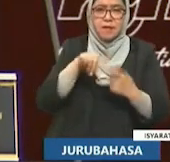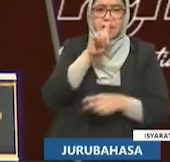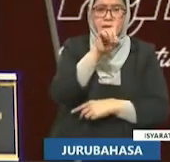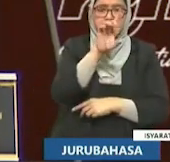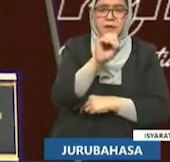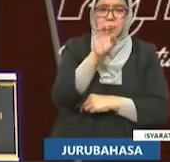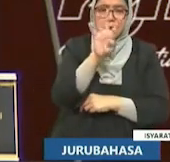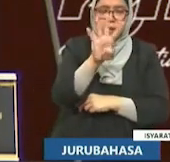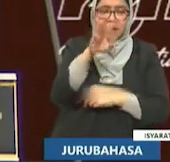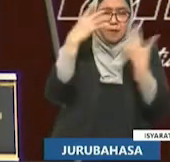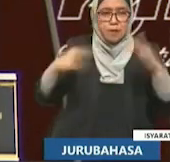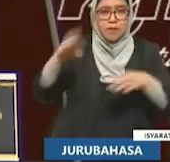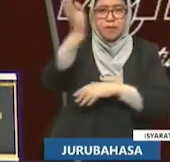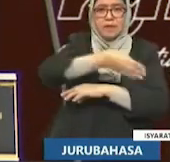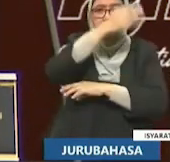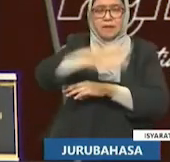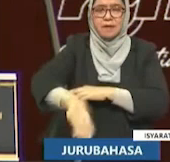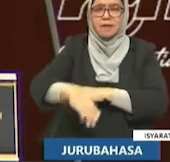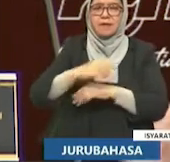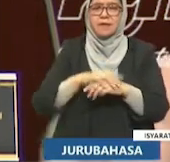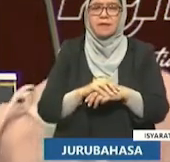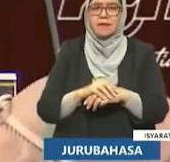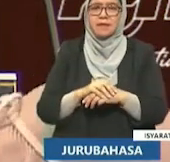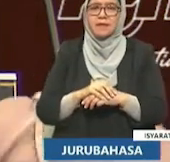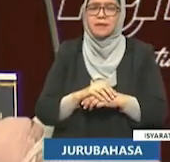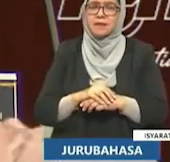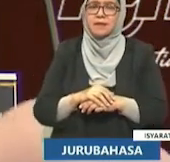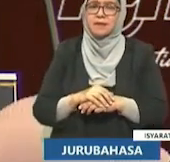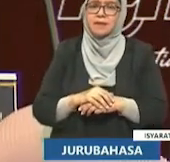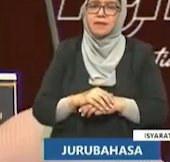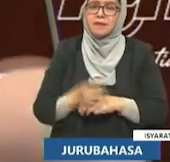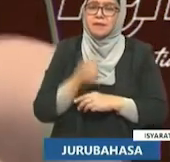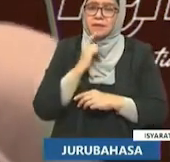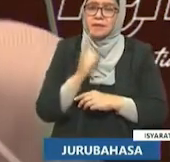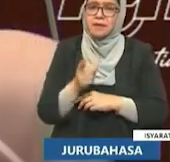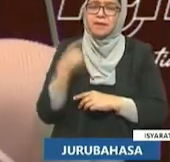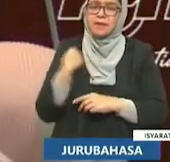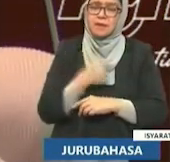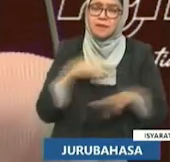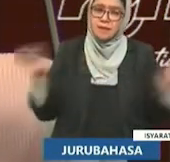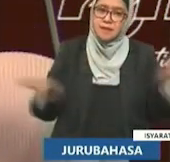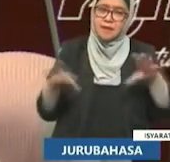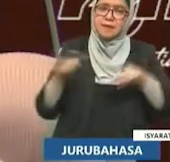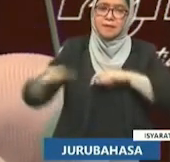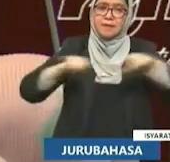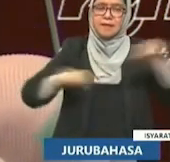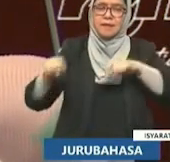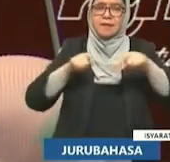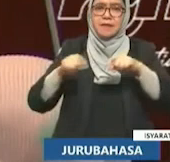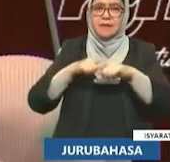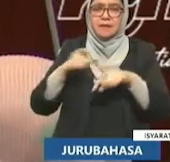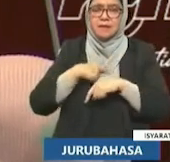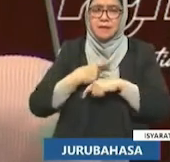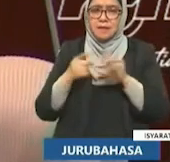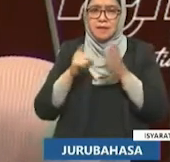dibatalkan status notifikasinya Selain itu pihaknya juga sudah siap menjalankan tindakan pemeriksaan dan operasi serbuan secara